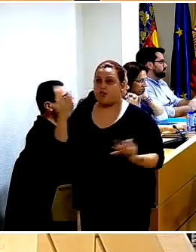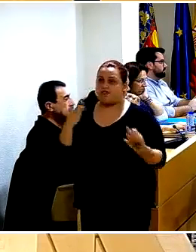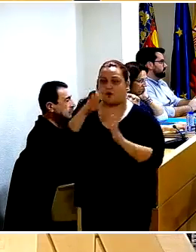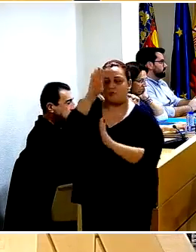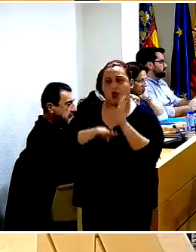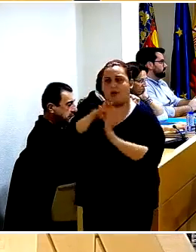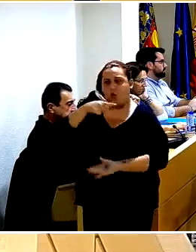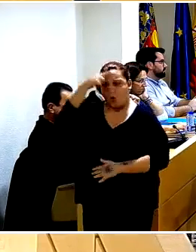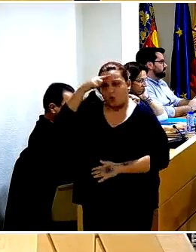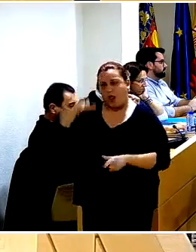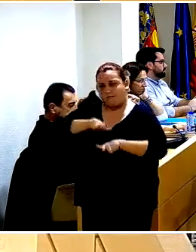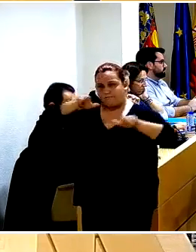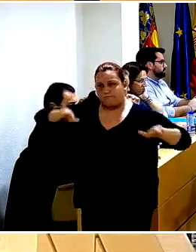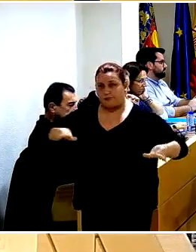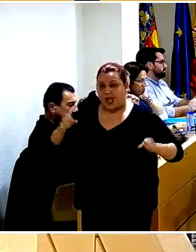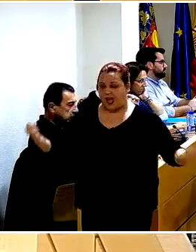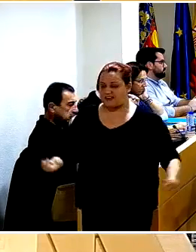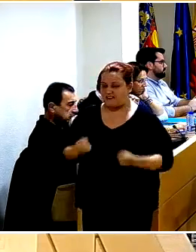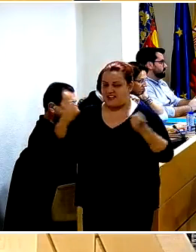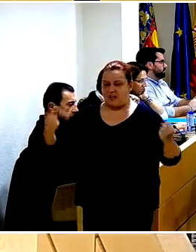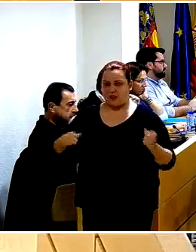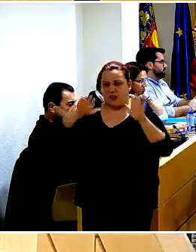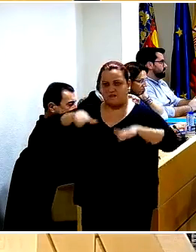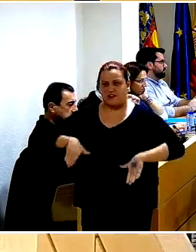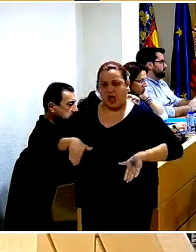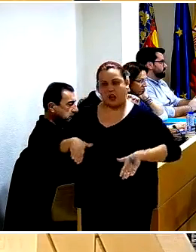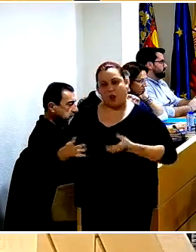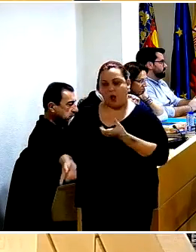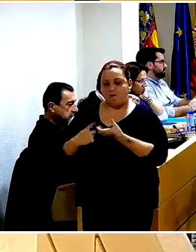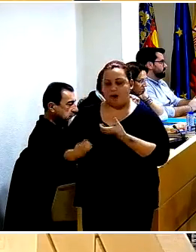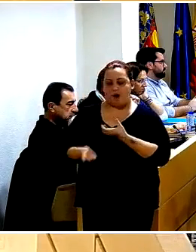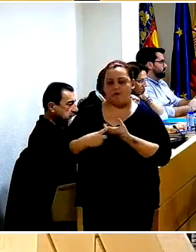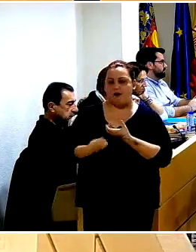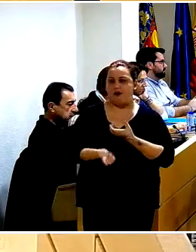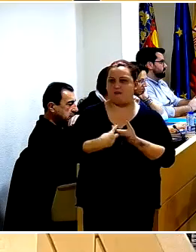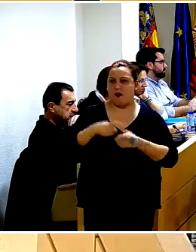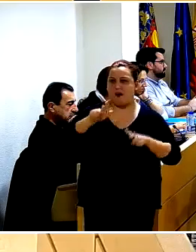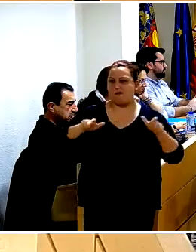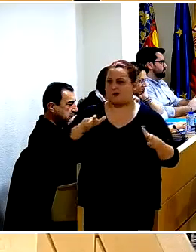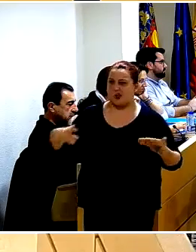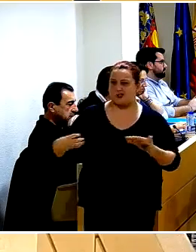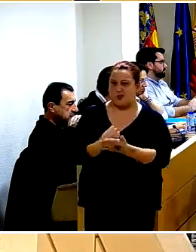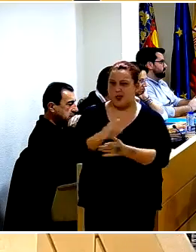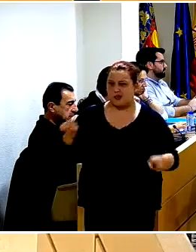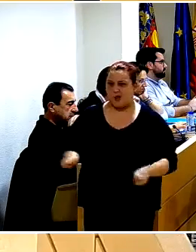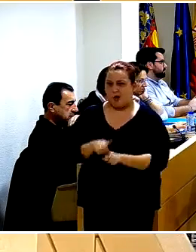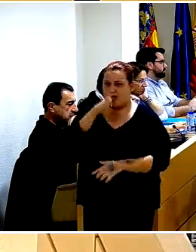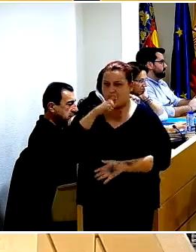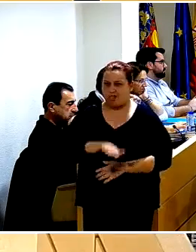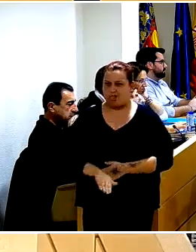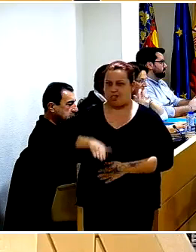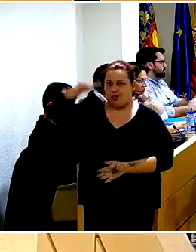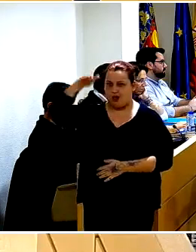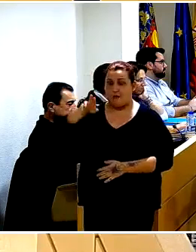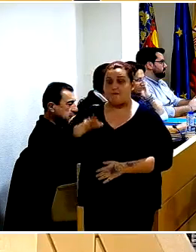cultural amb activitats que arriben a tota la població, grans i xicotets de qualsevol condició. Volem obrir el